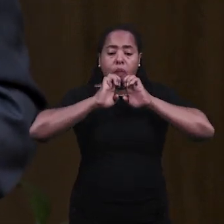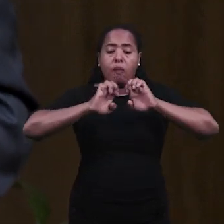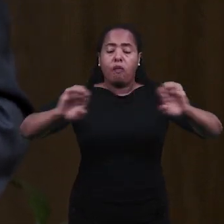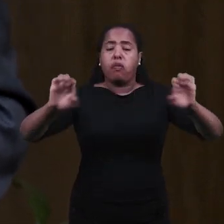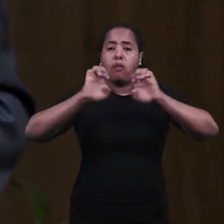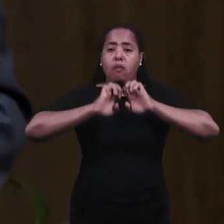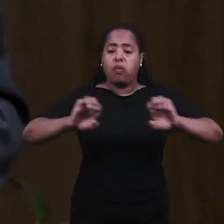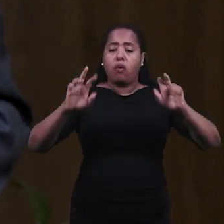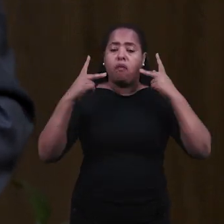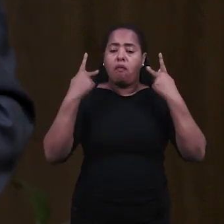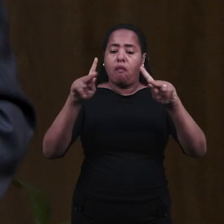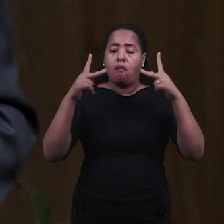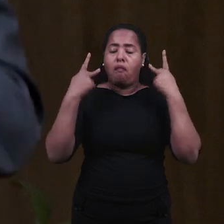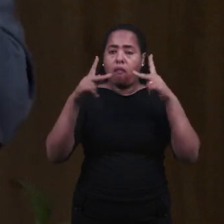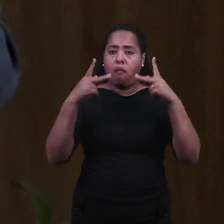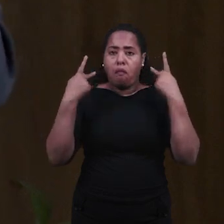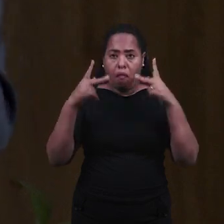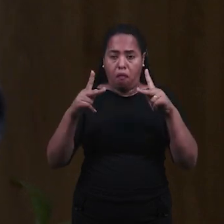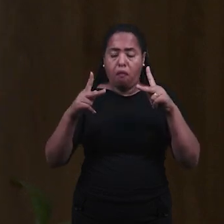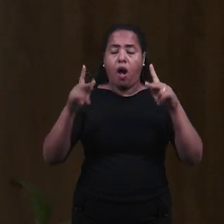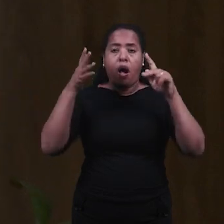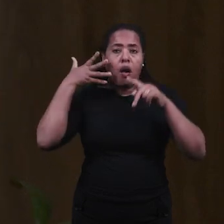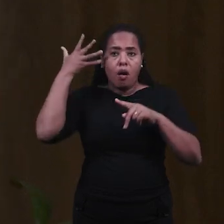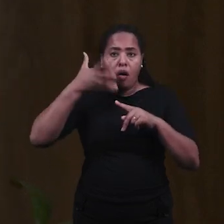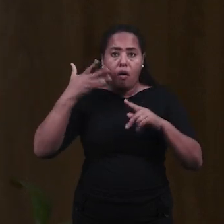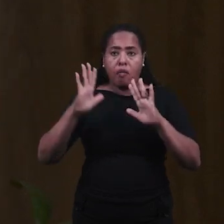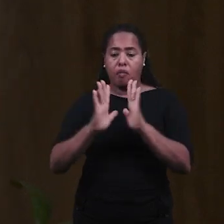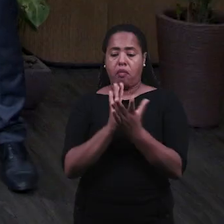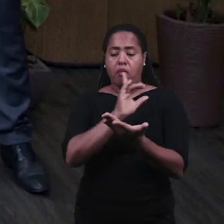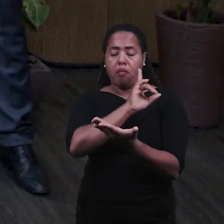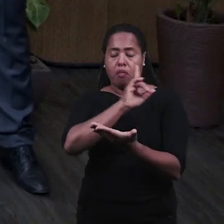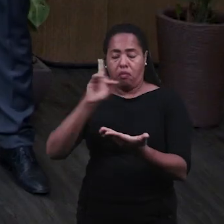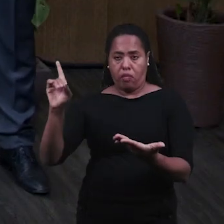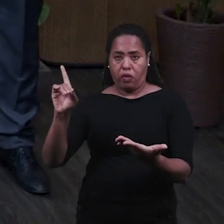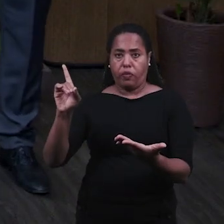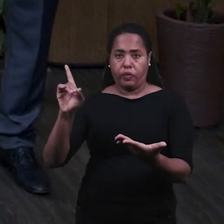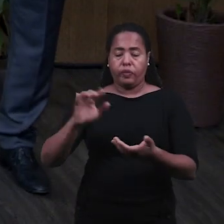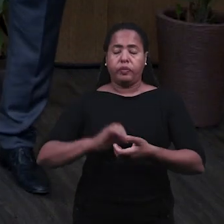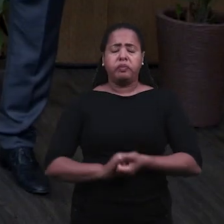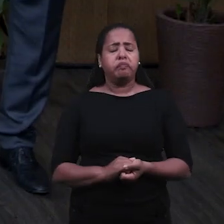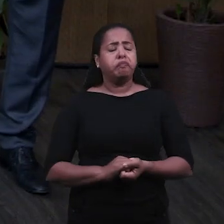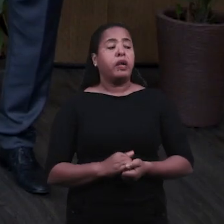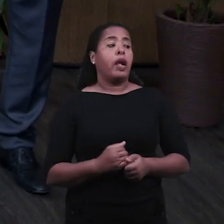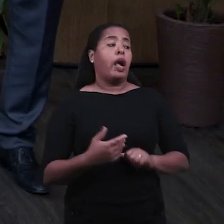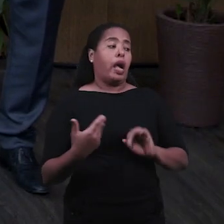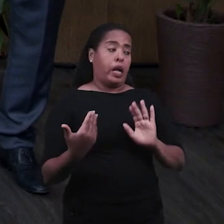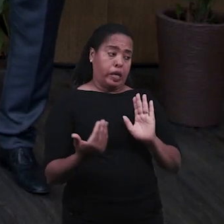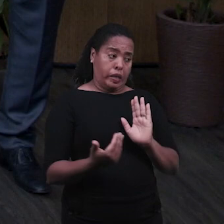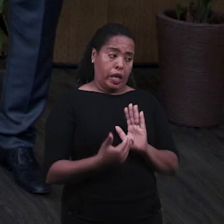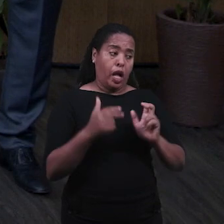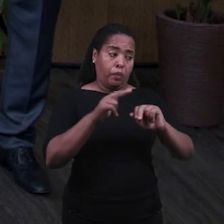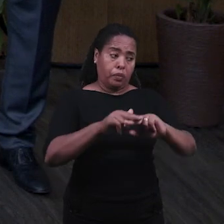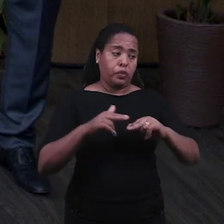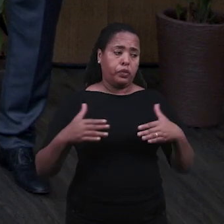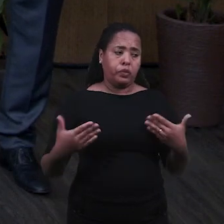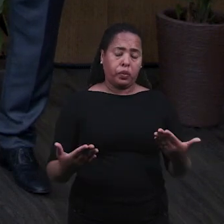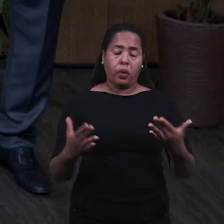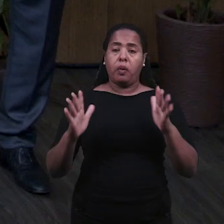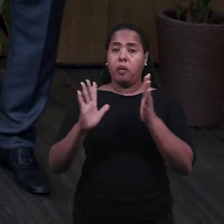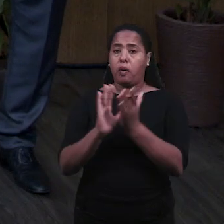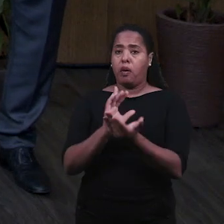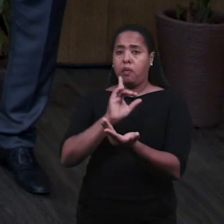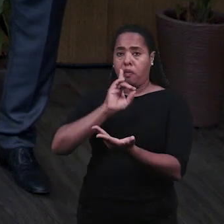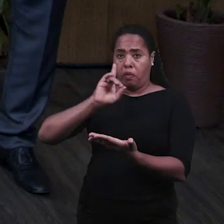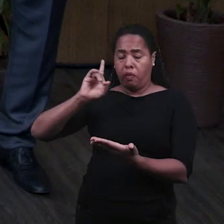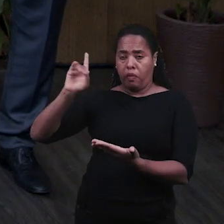prédication, c'est la remise de la parole de Dieu, du message biblique. Même pourquoi la